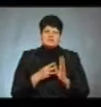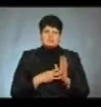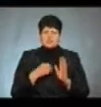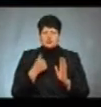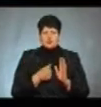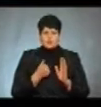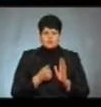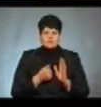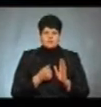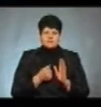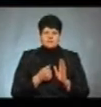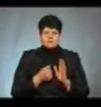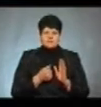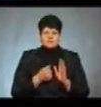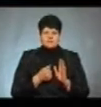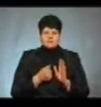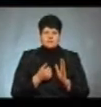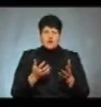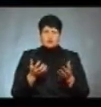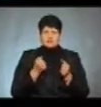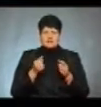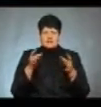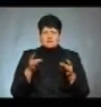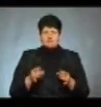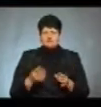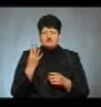2018 року. Отримали пакунків понад